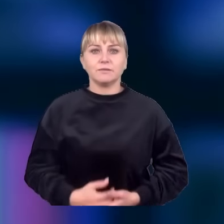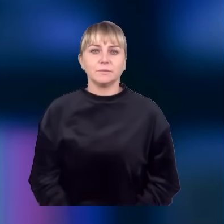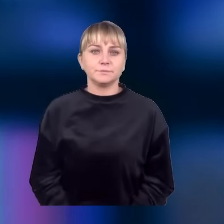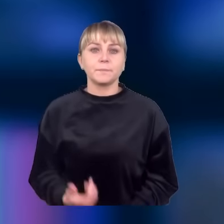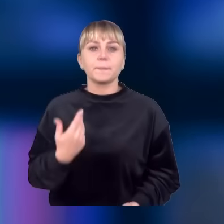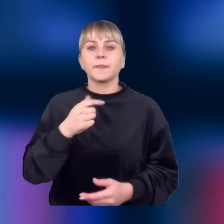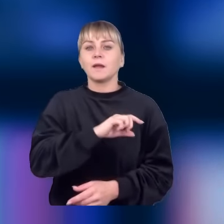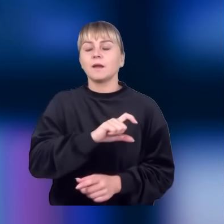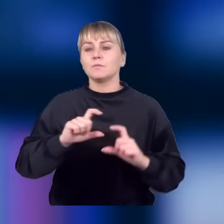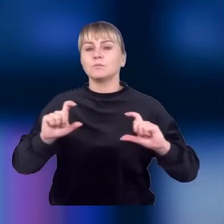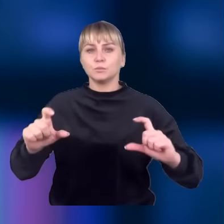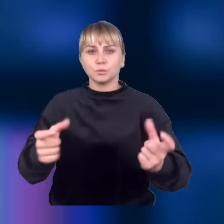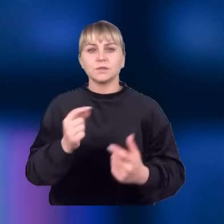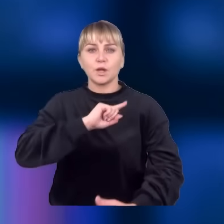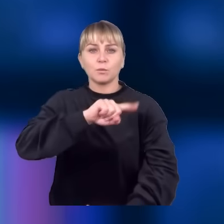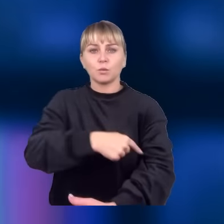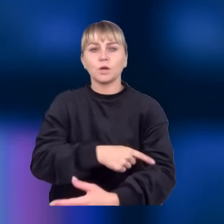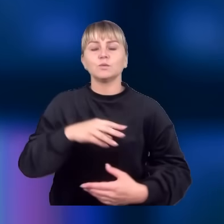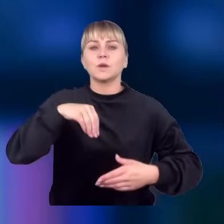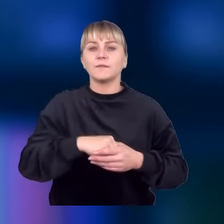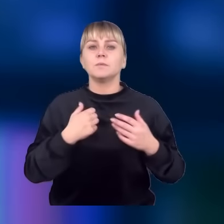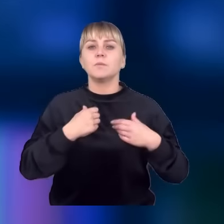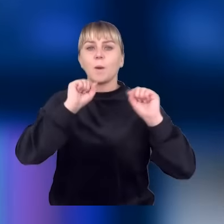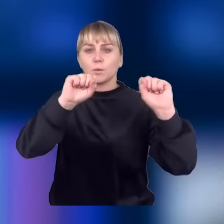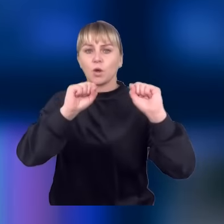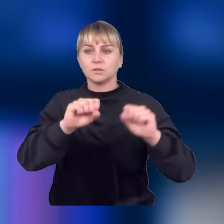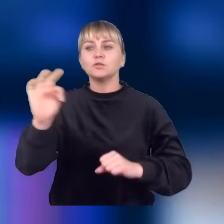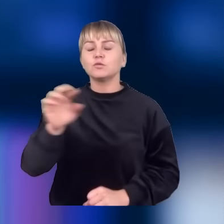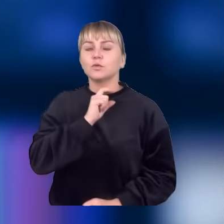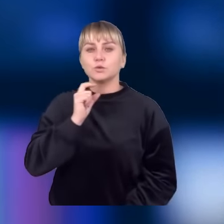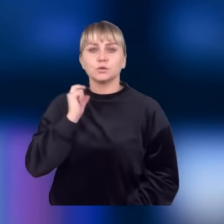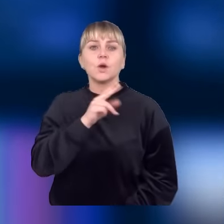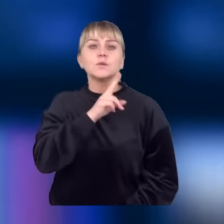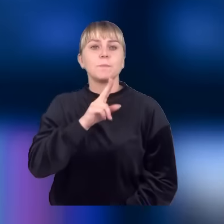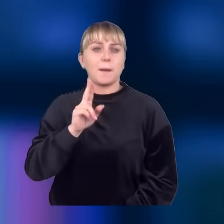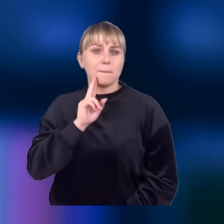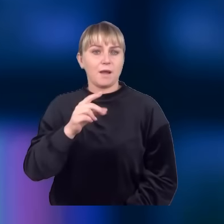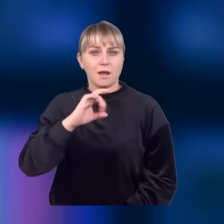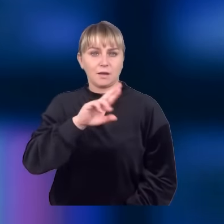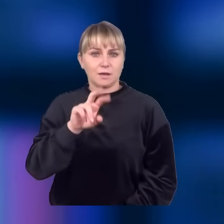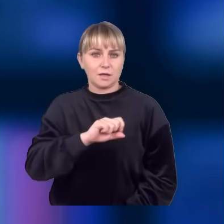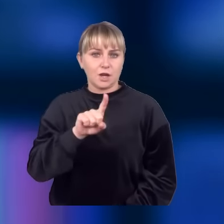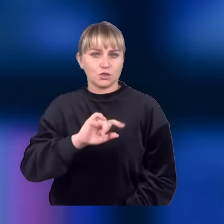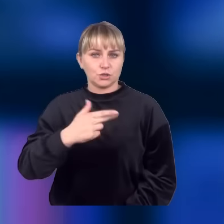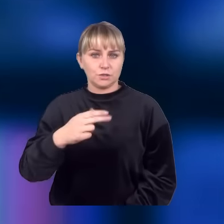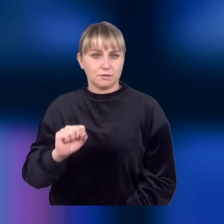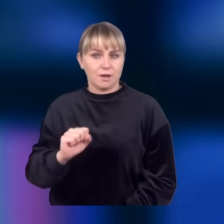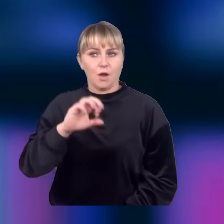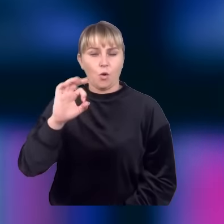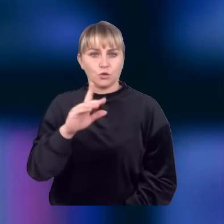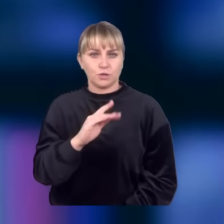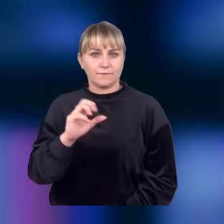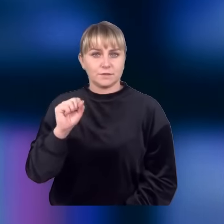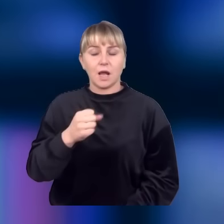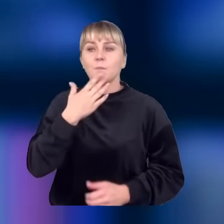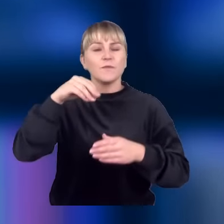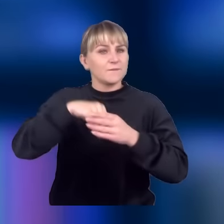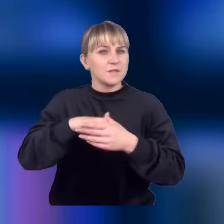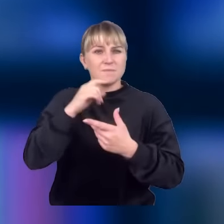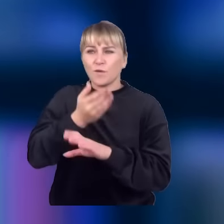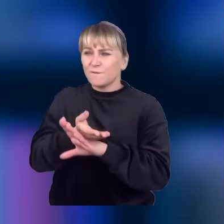budynkiem prokuratury protestowała także mama księdza Michała, Grażyna Olszewska. Mówiła, że jej syn jest pomawiany, a pieniądze